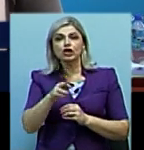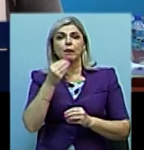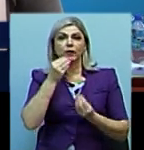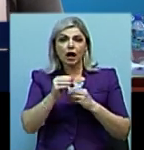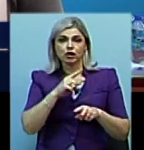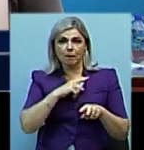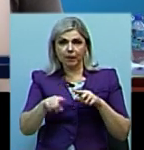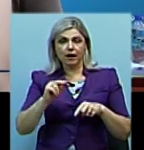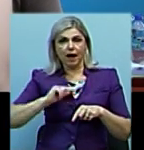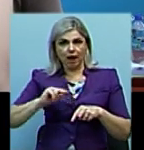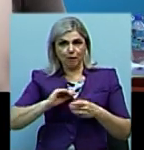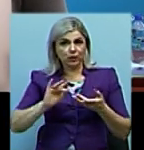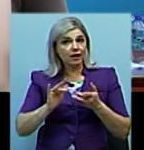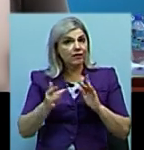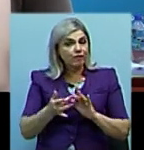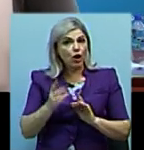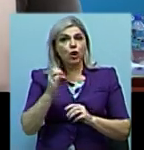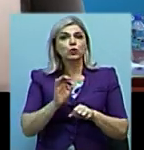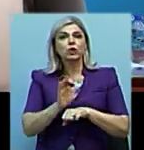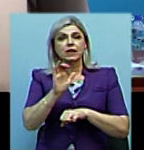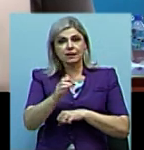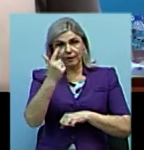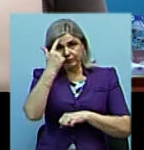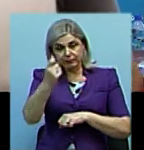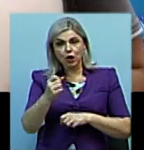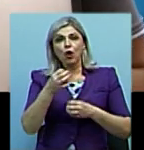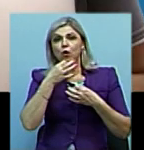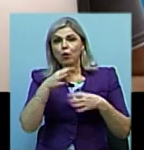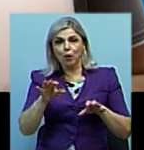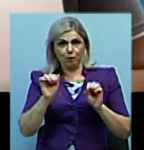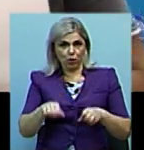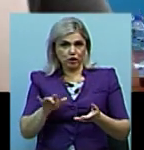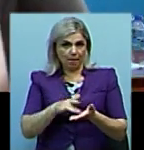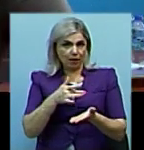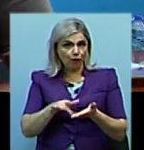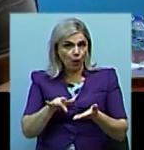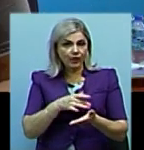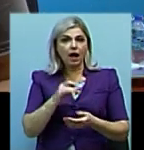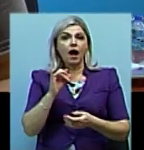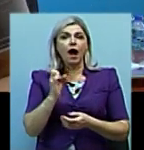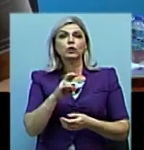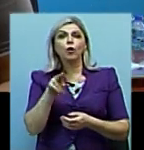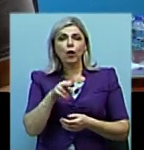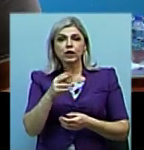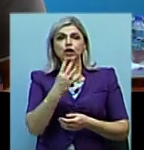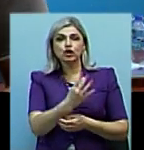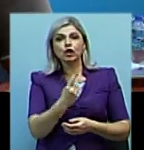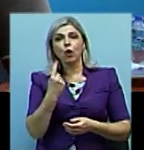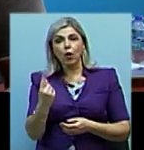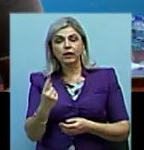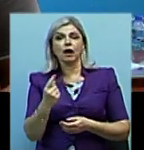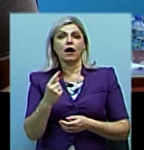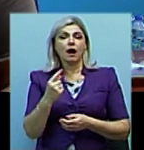працювати в плані інтерфейсу. Але надіслати виклик можна практично з будь-якого смартфону. Тобто Android 4.1 і в